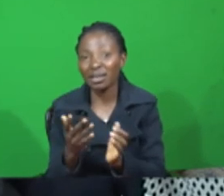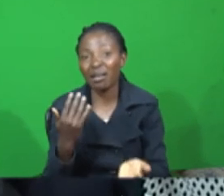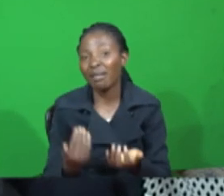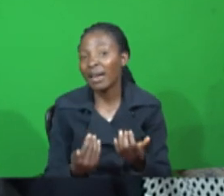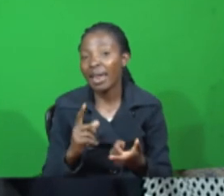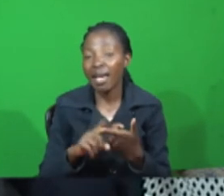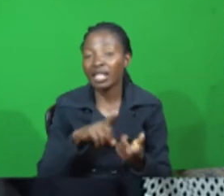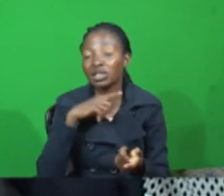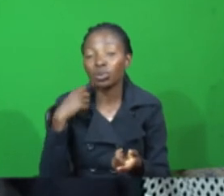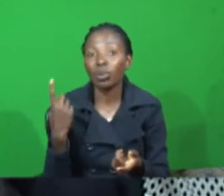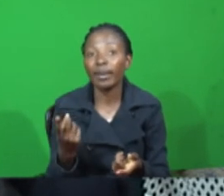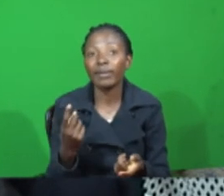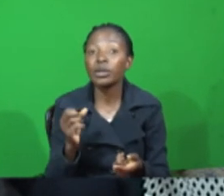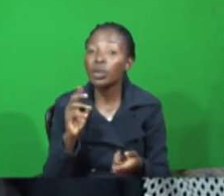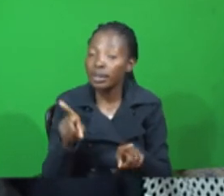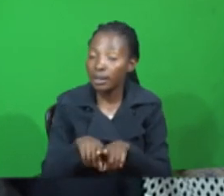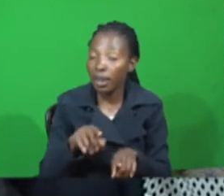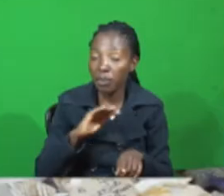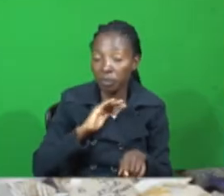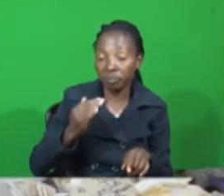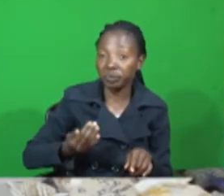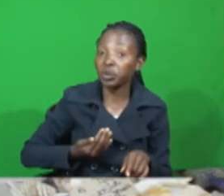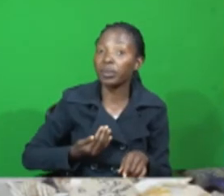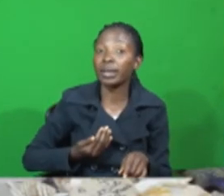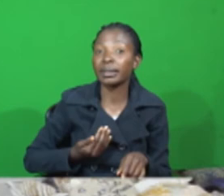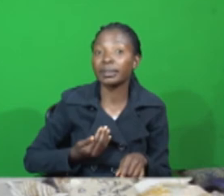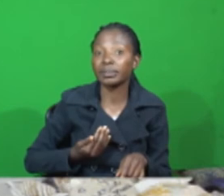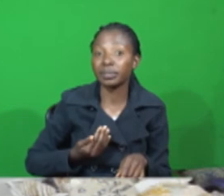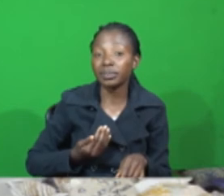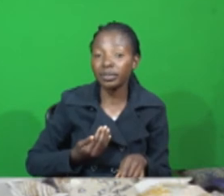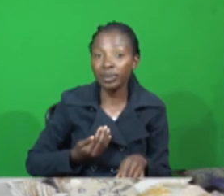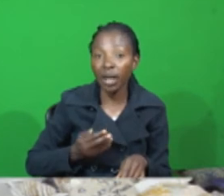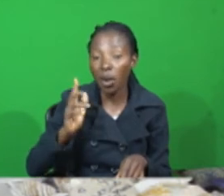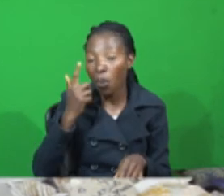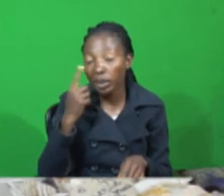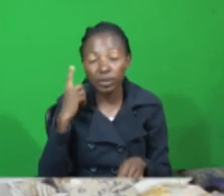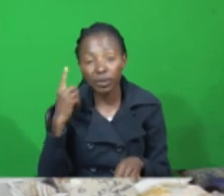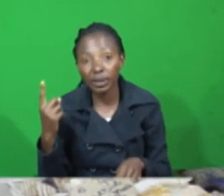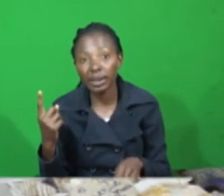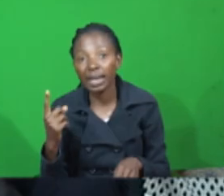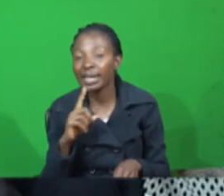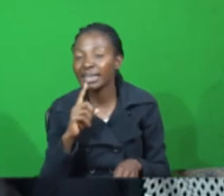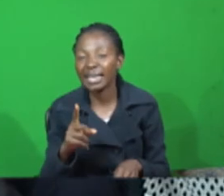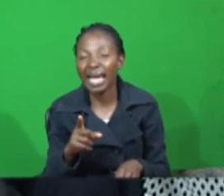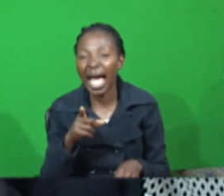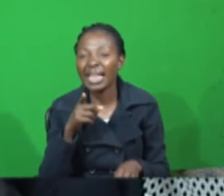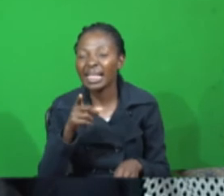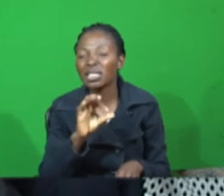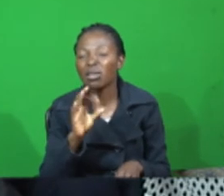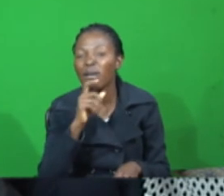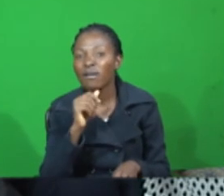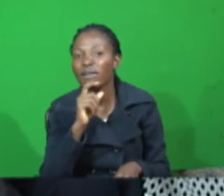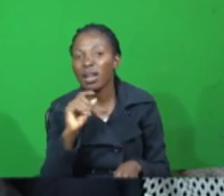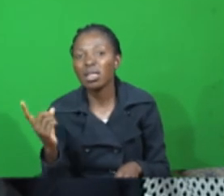vana vake saka even madzimai maybe pensa ine kutaura kumadzimai because pavari kuterera kudai vamwe vanenge vaiti ya nhasi ana baba